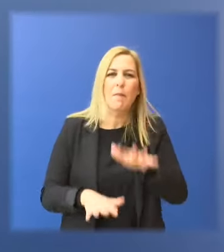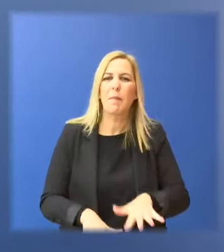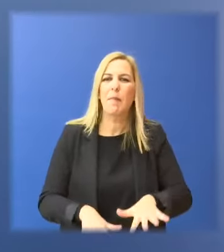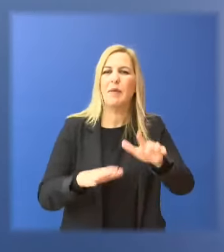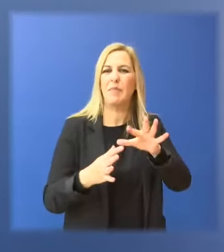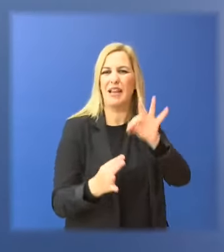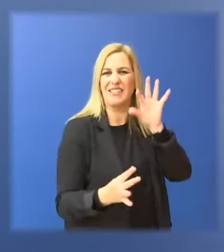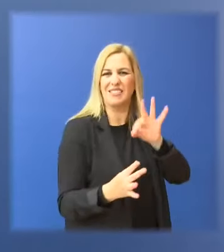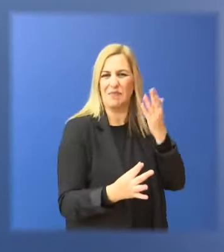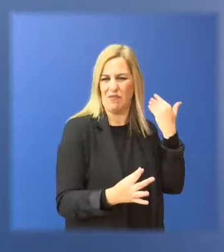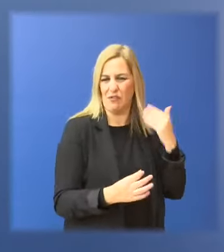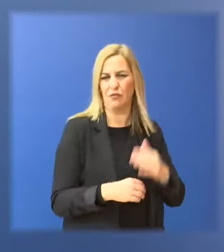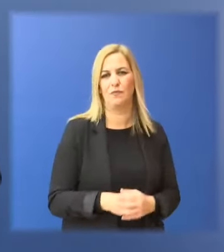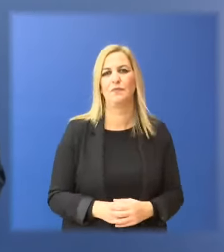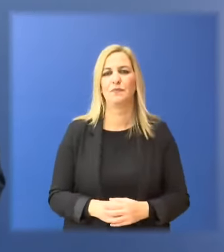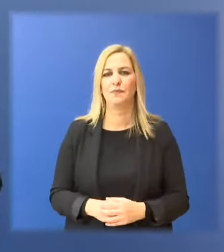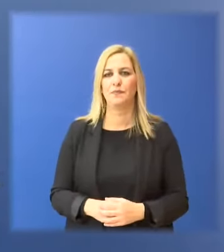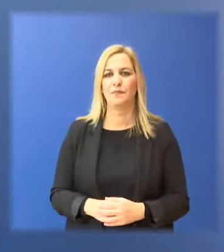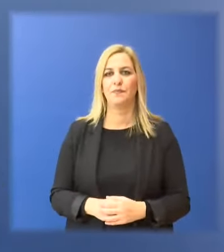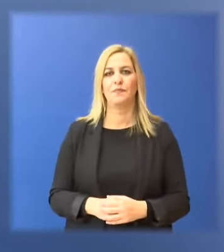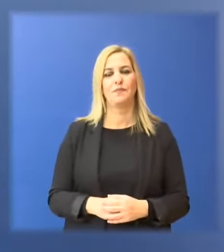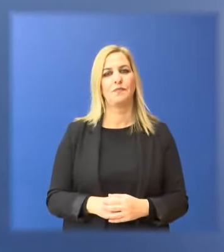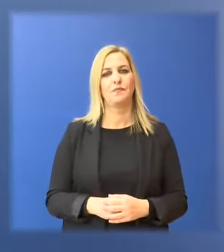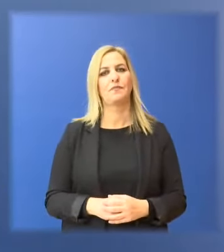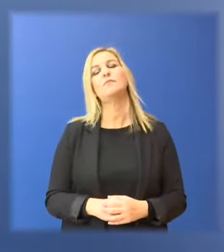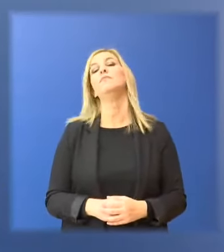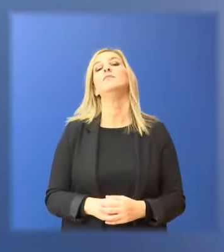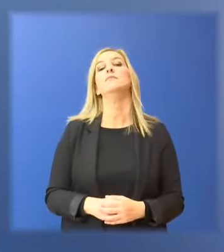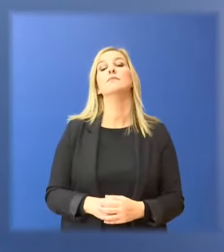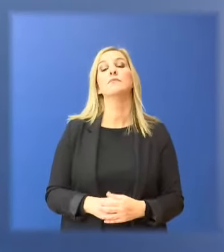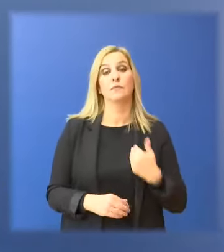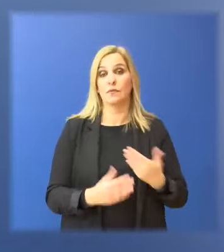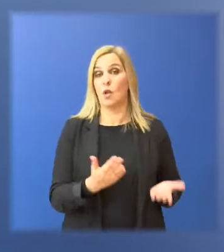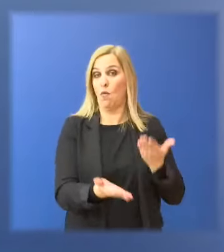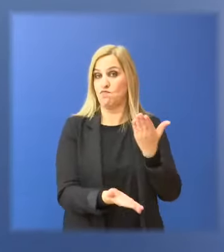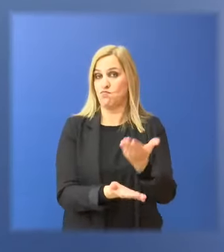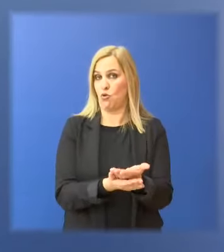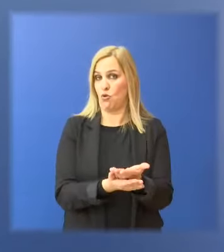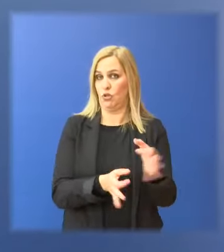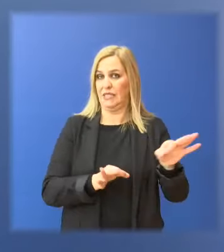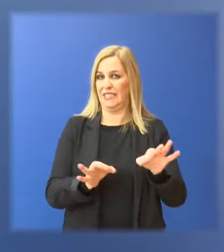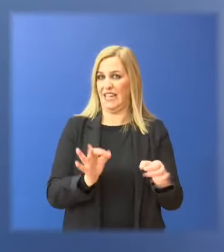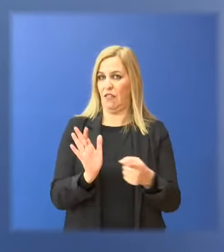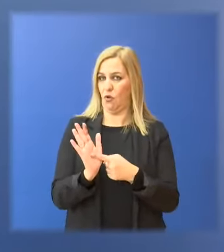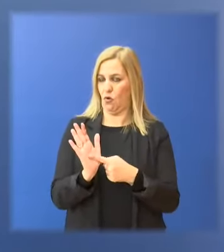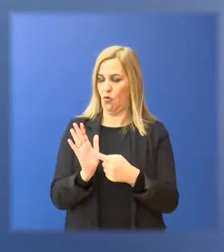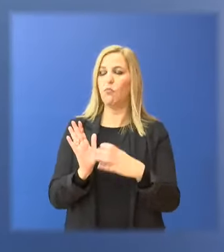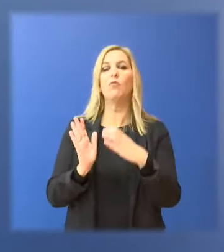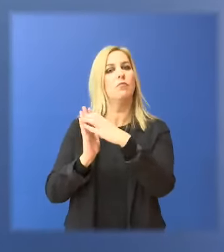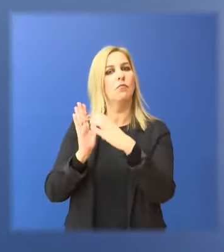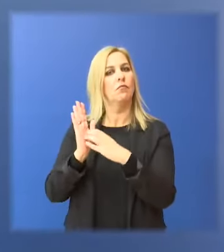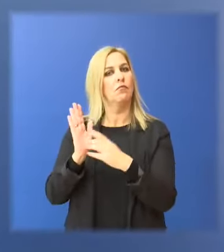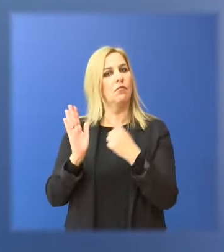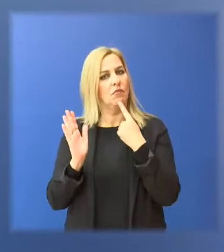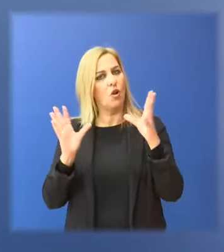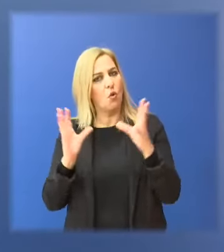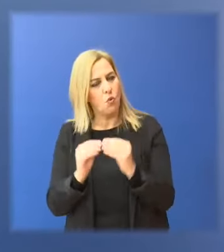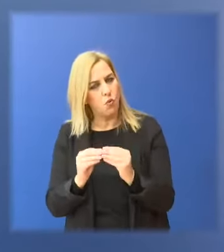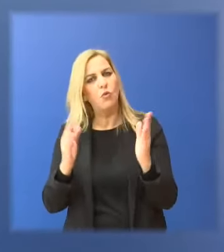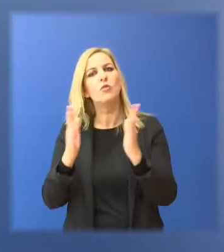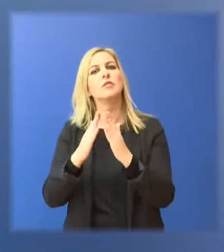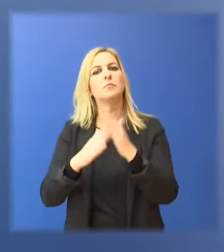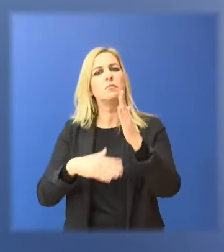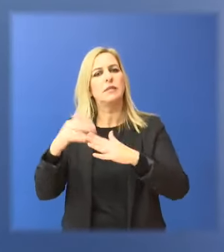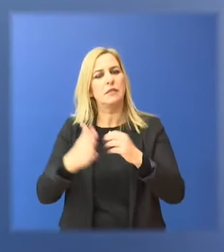Σεπτεμβρίου 2023. Επίσης, στο προτινόμενο σχέδιο εμπεριέχονται και διατάξεις για τη στεγαστική συνδρομή και